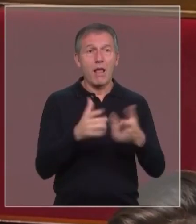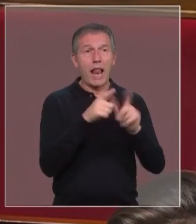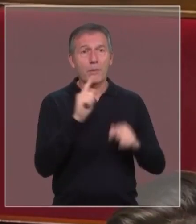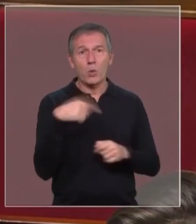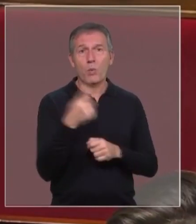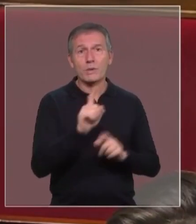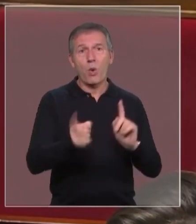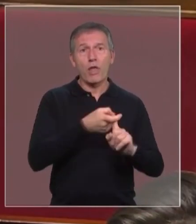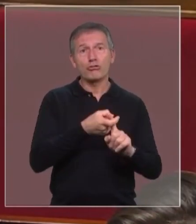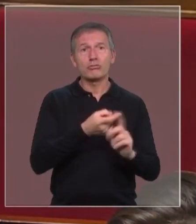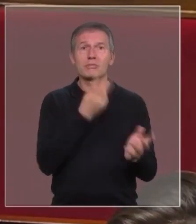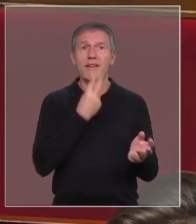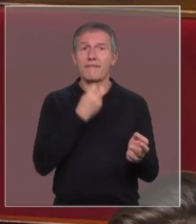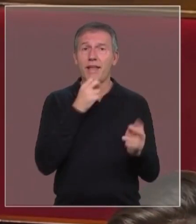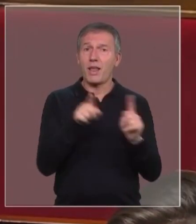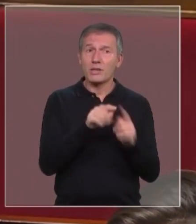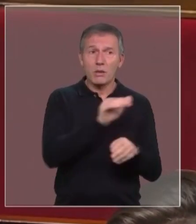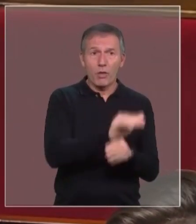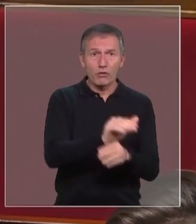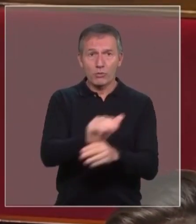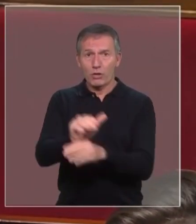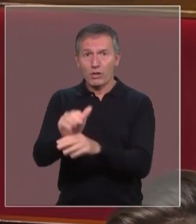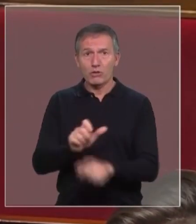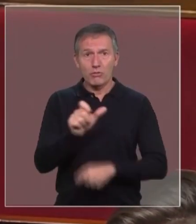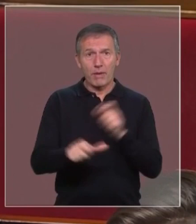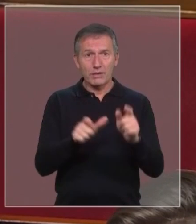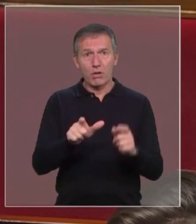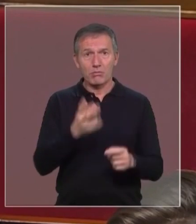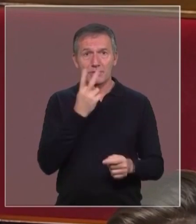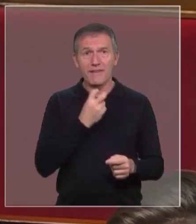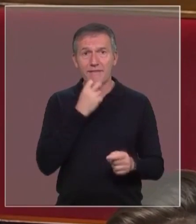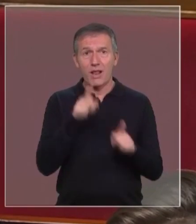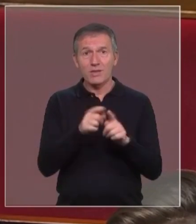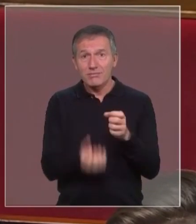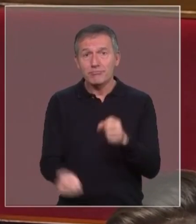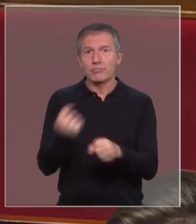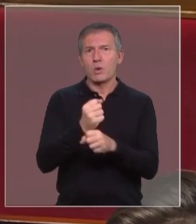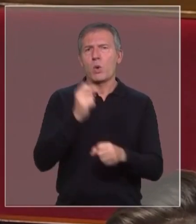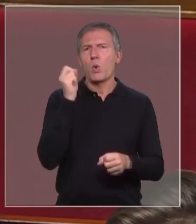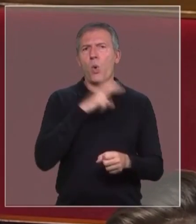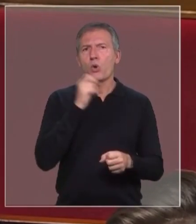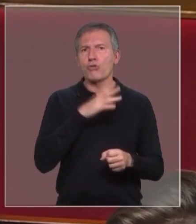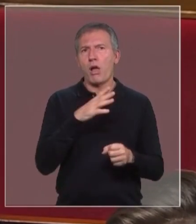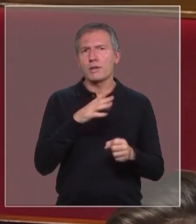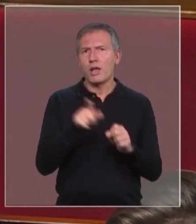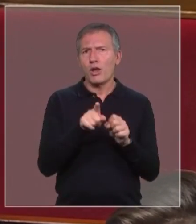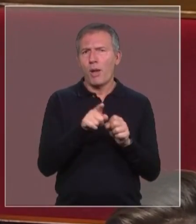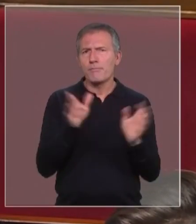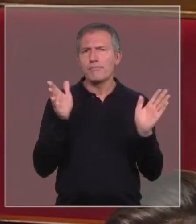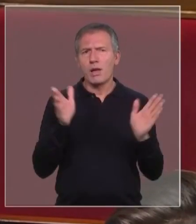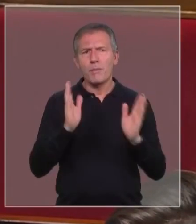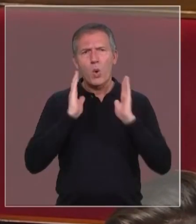civils, la protection de toutes les personnes civiles, la mise en place en urgence d'un corridor